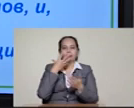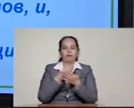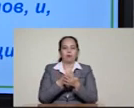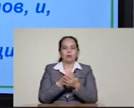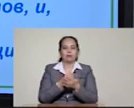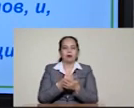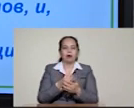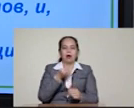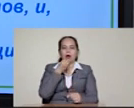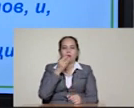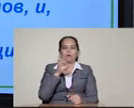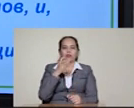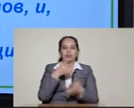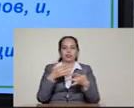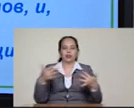свойствах овощей.